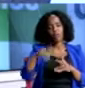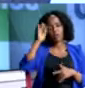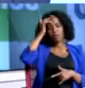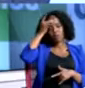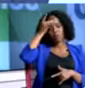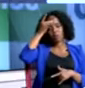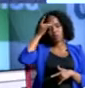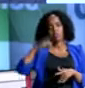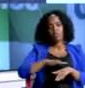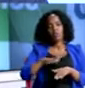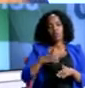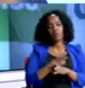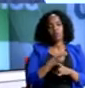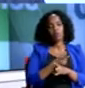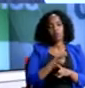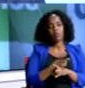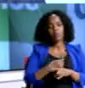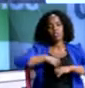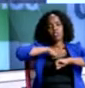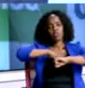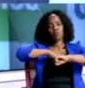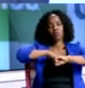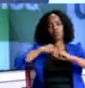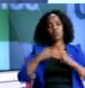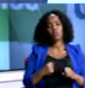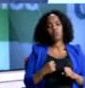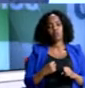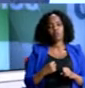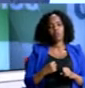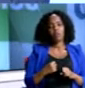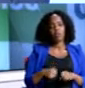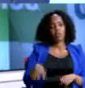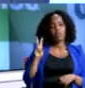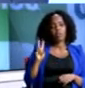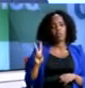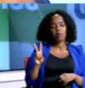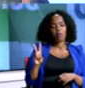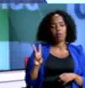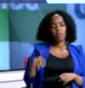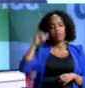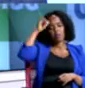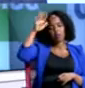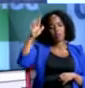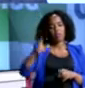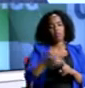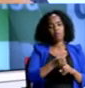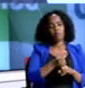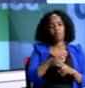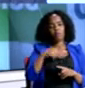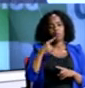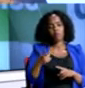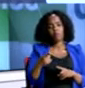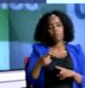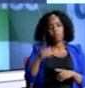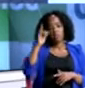meretti in omamin ittisu dendewda ni lamma fa detection sejiruna nami qabamesunimmo